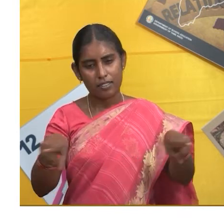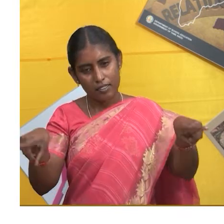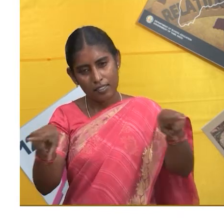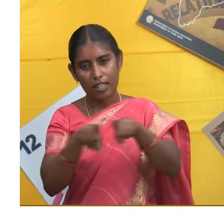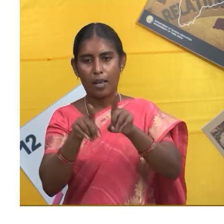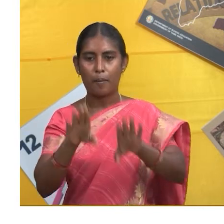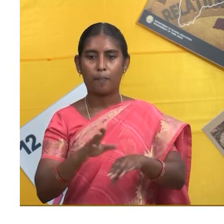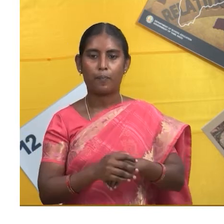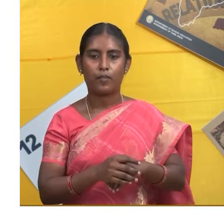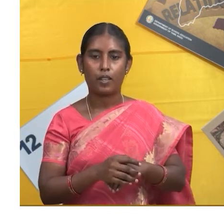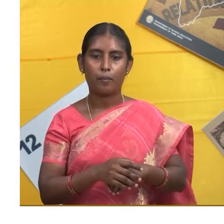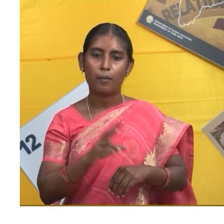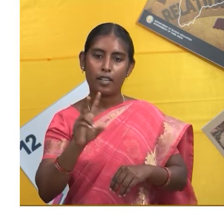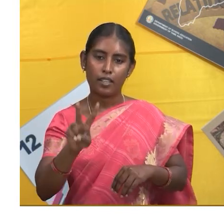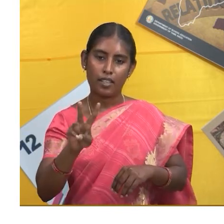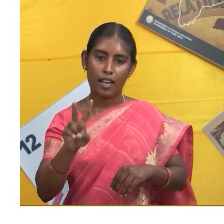சமம்,